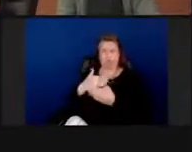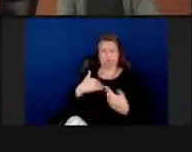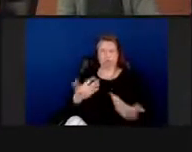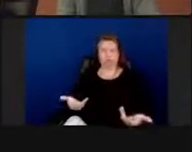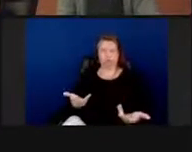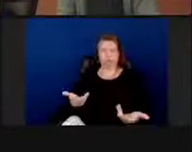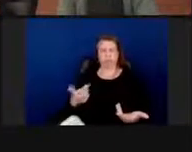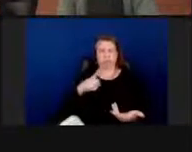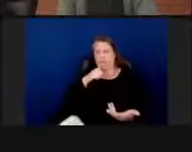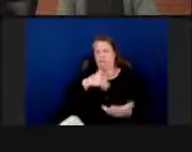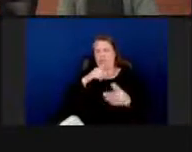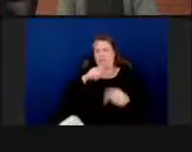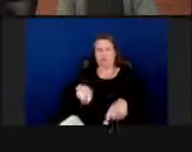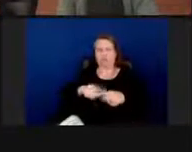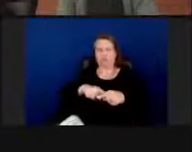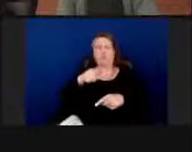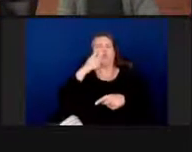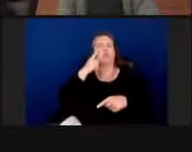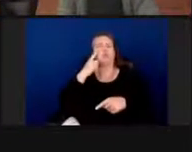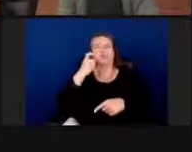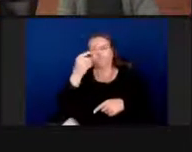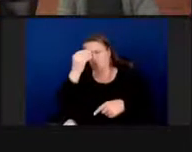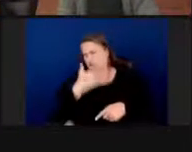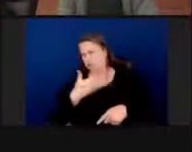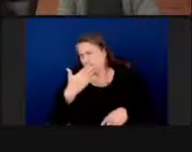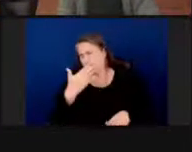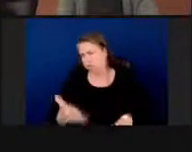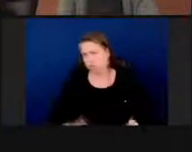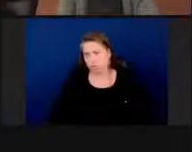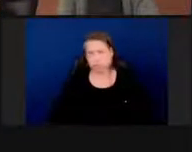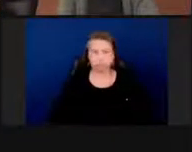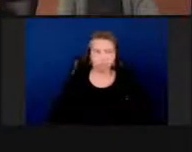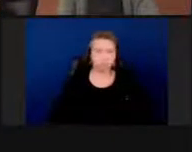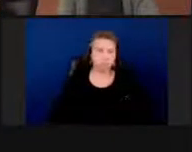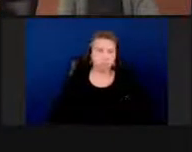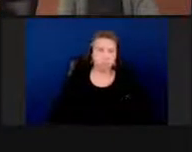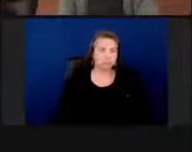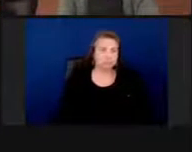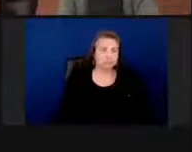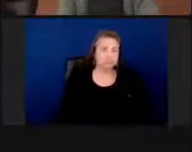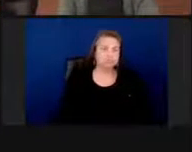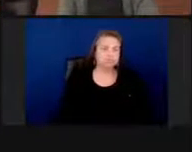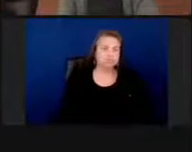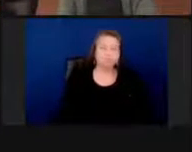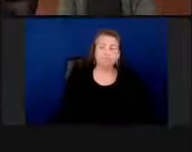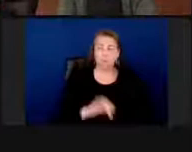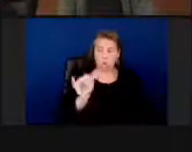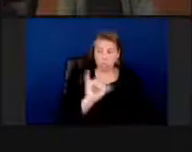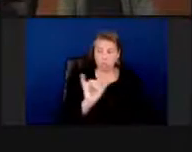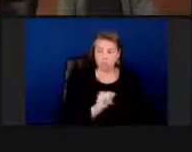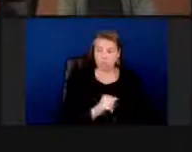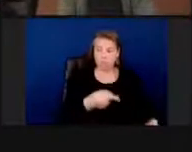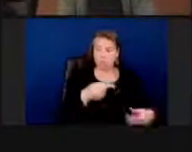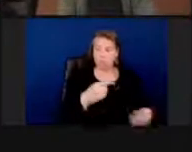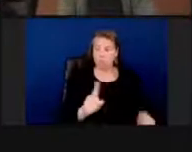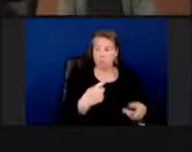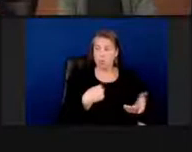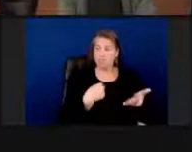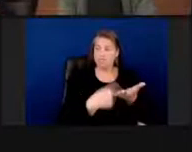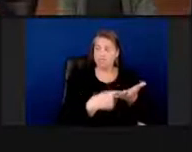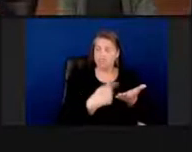Mimi nilikuwa mwanabodi wa shule hiyo na kwa kweli sikuwa na maelezo haya, sikujua. Asante kwa